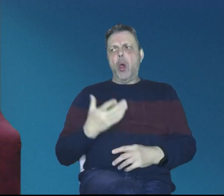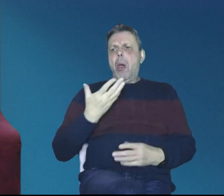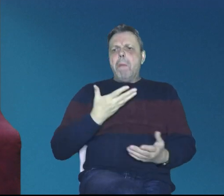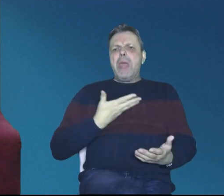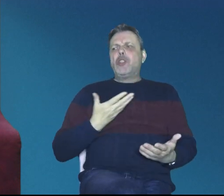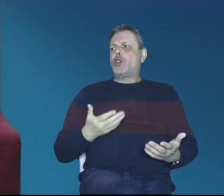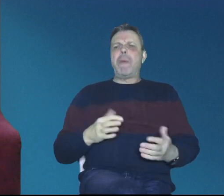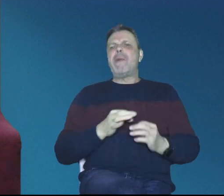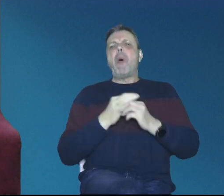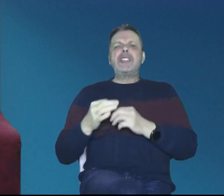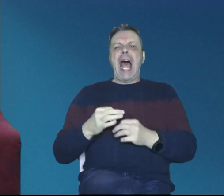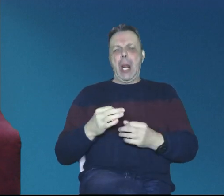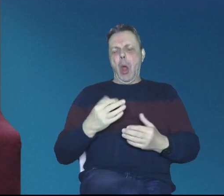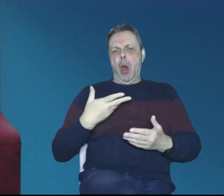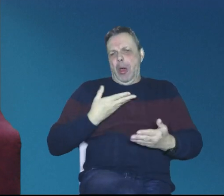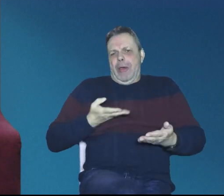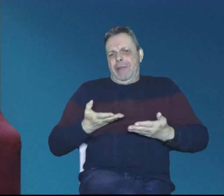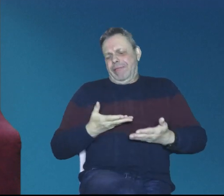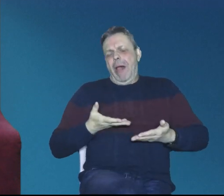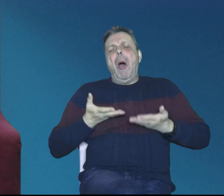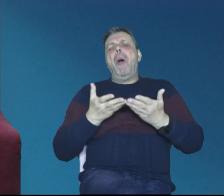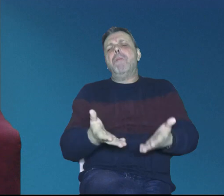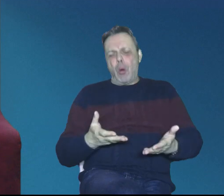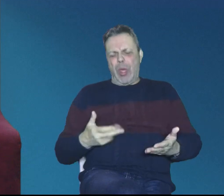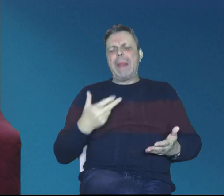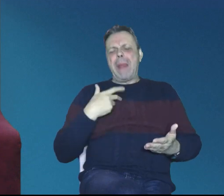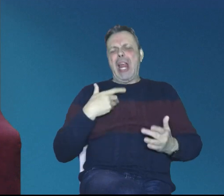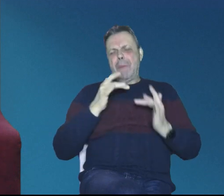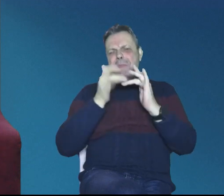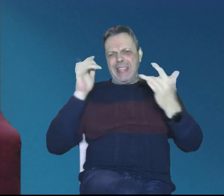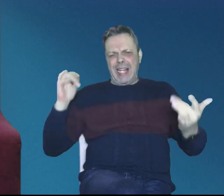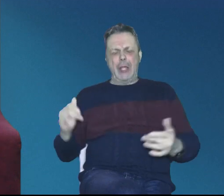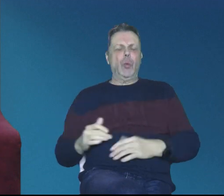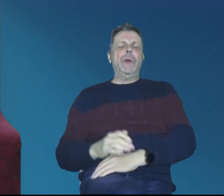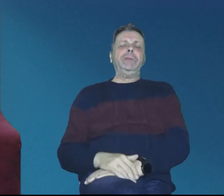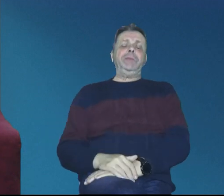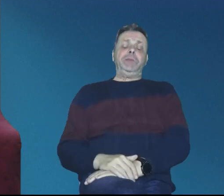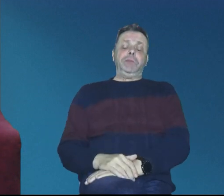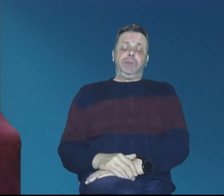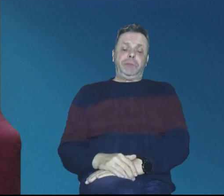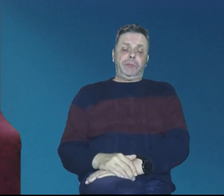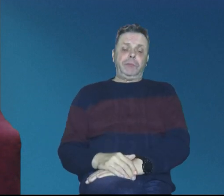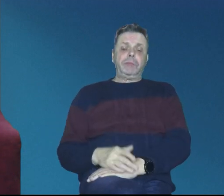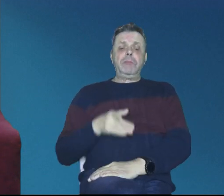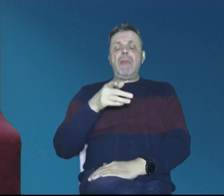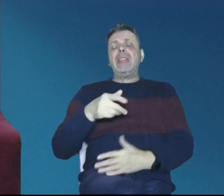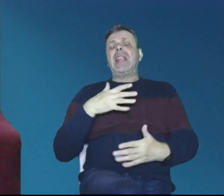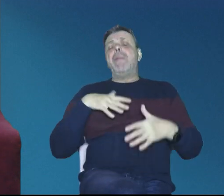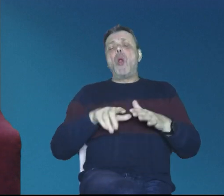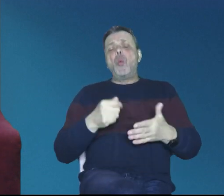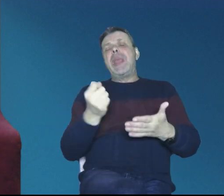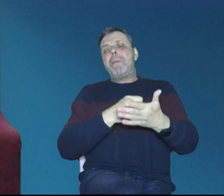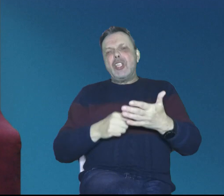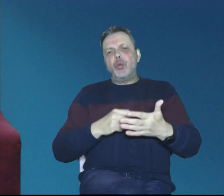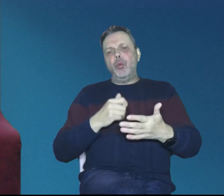koje stalno dobijamo na našim društvenim mrežama ili na portalu Ponude dane, preko kojeg obično isto se oglašavamo. Tamo